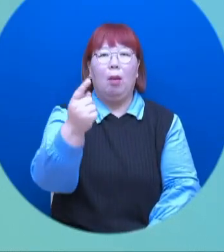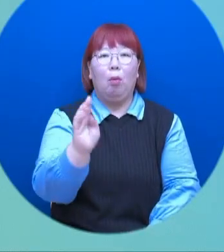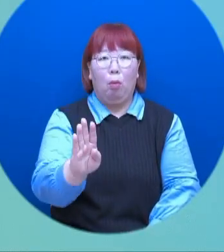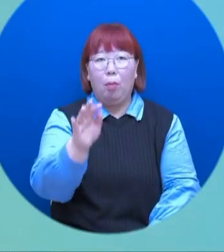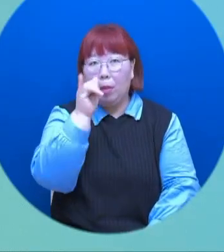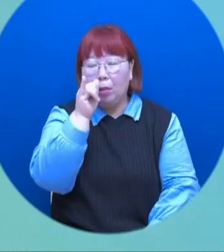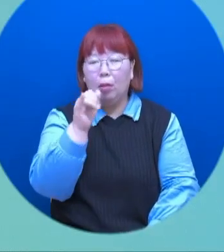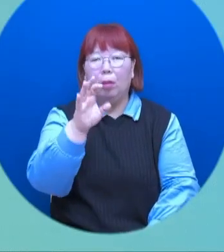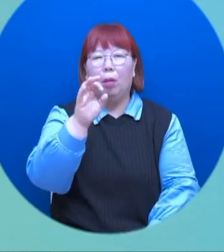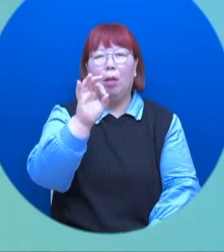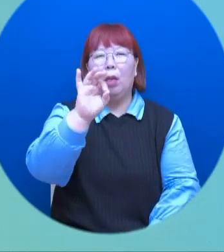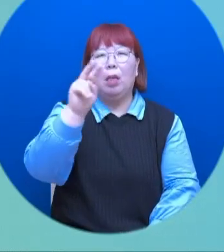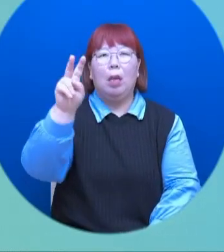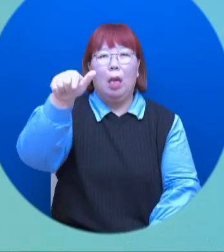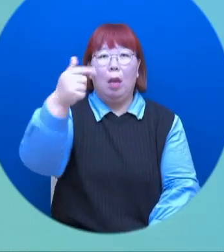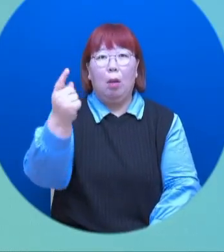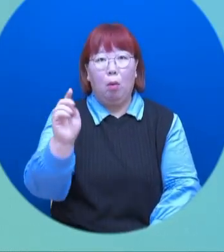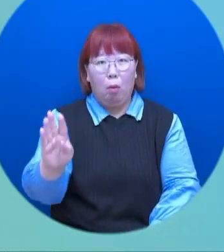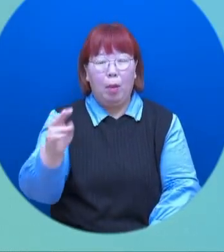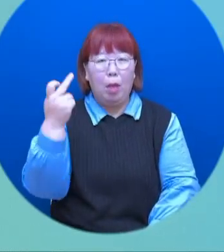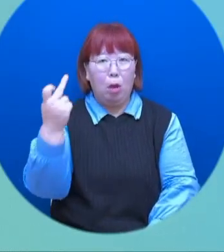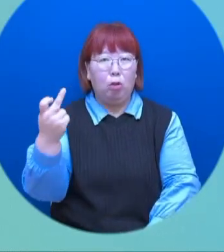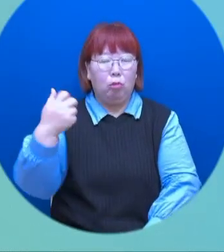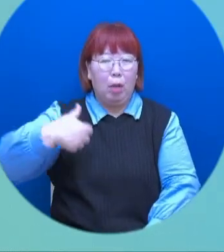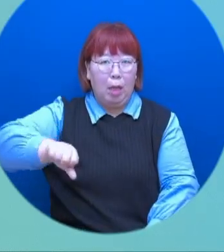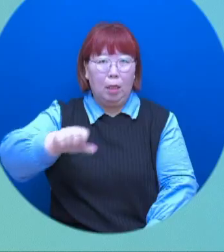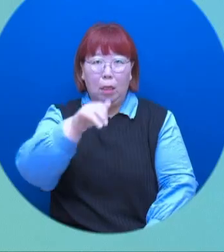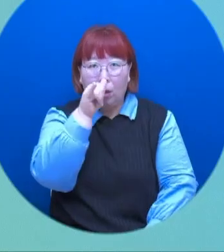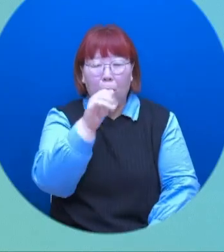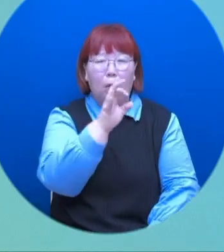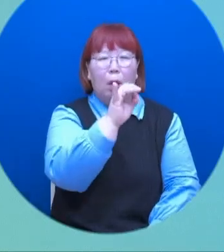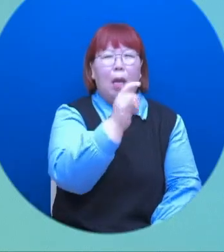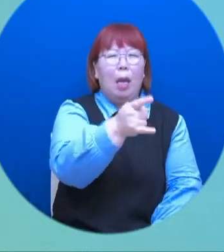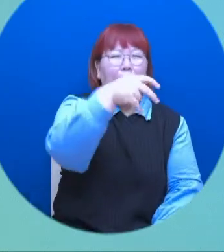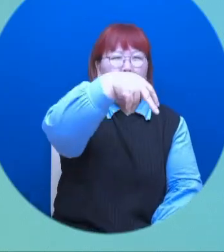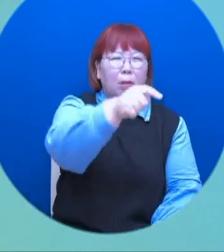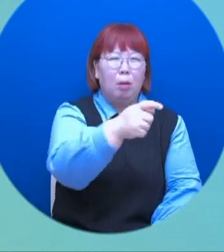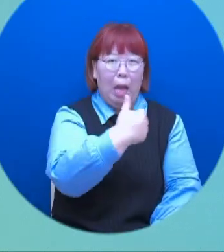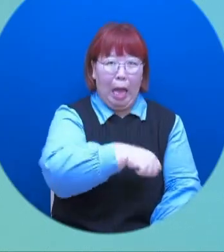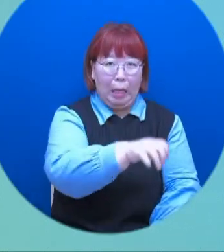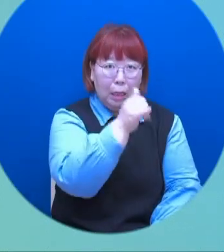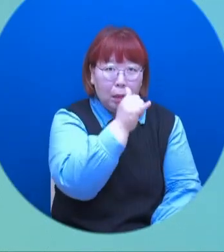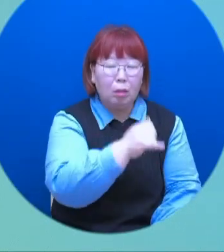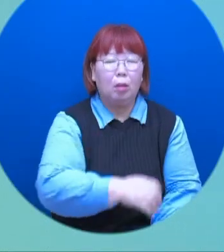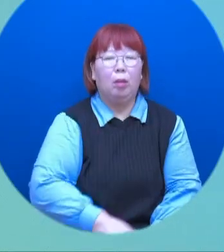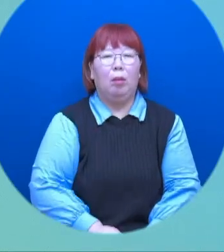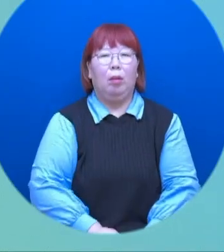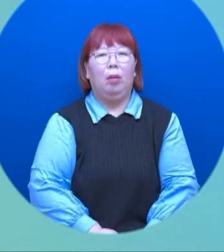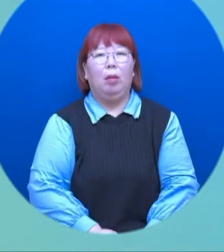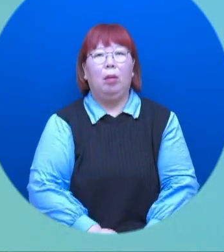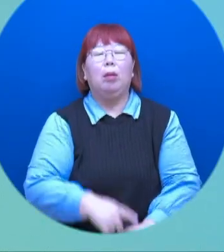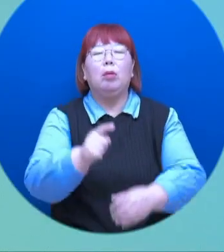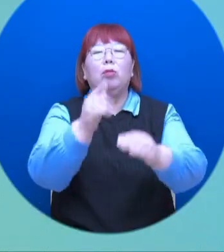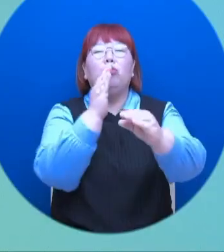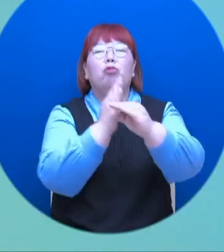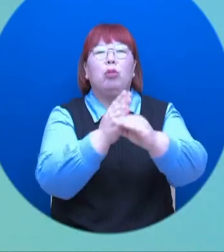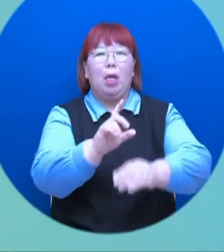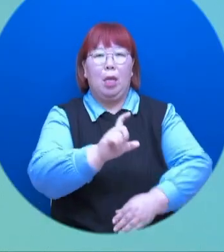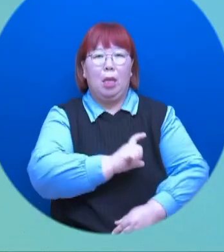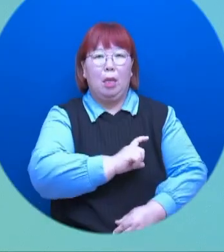있어요. 에서에게도 아들들이 있어요. 그 아들들 가운데에 이름이 누가